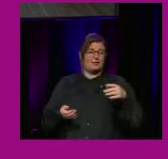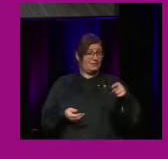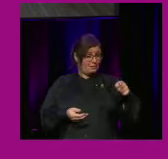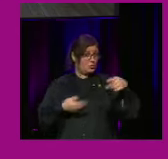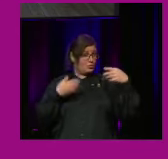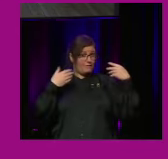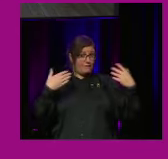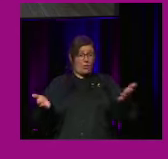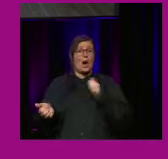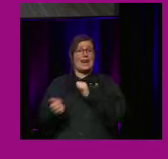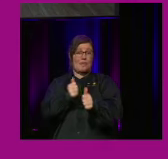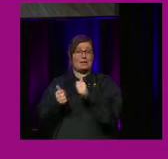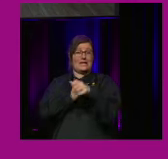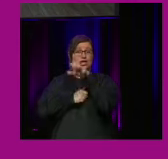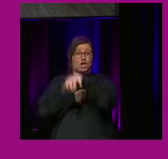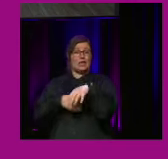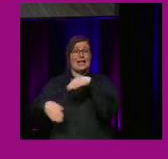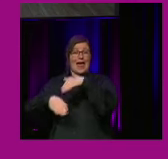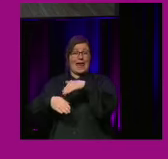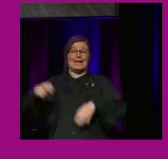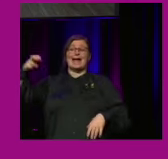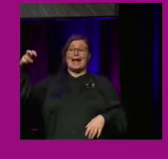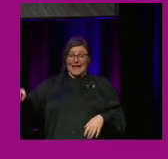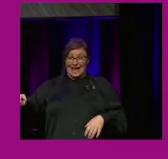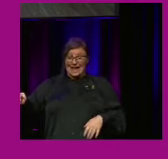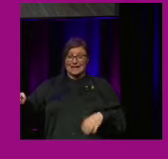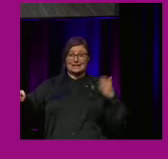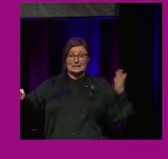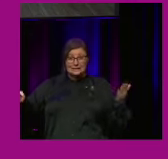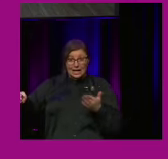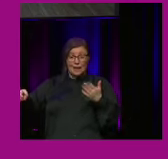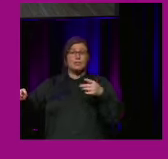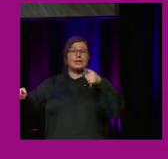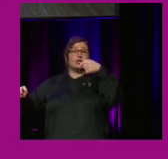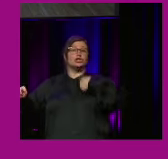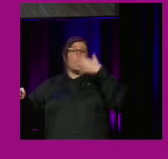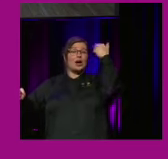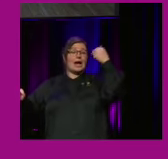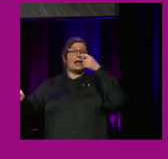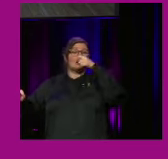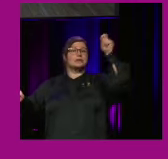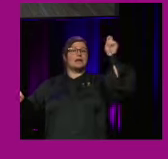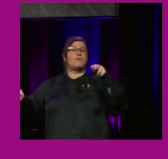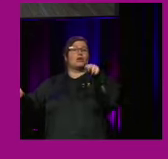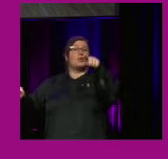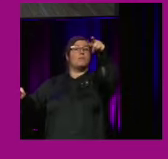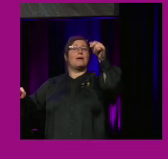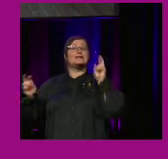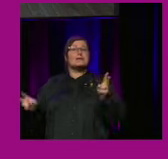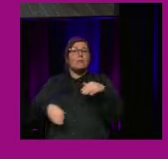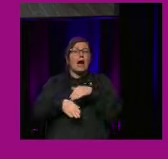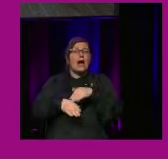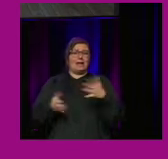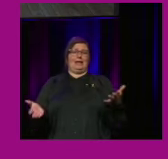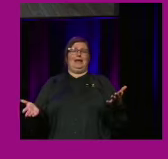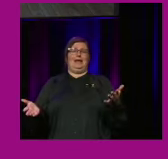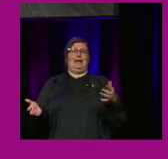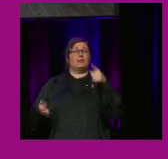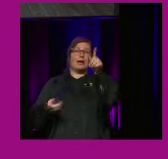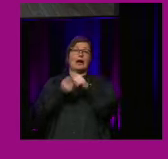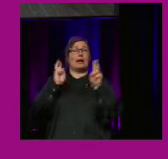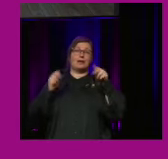mål för staten och samtidigt ska man sitta och kunna besluta om disciplinära åtgärder mot en domare som eventuellt